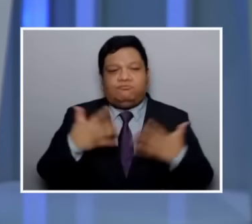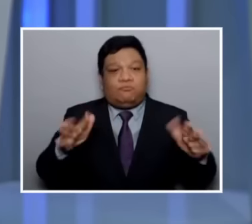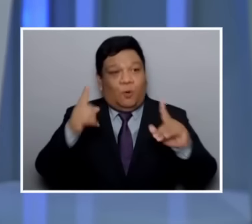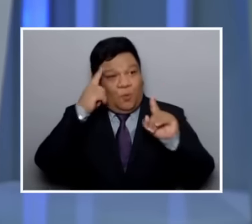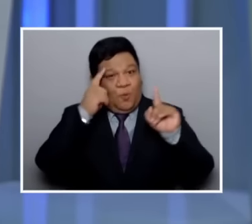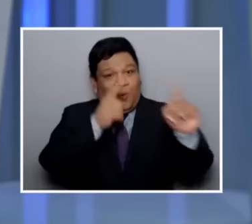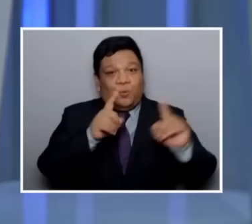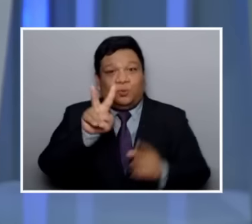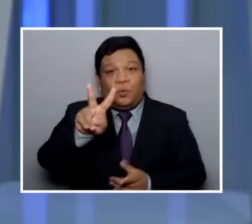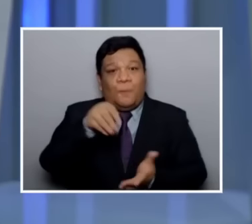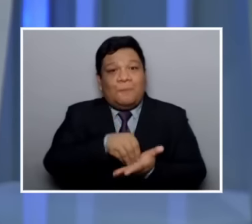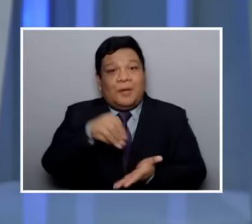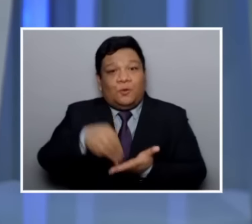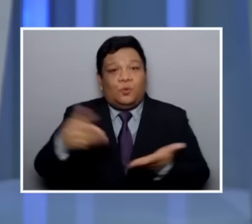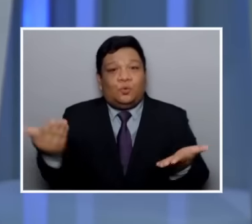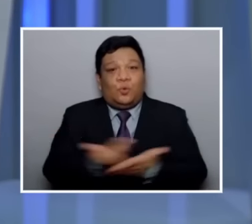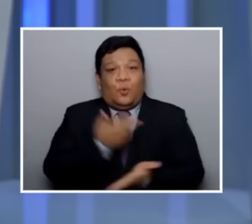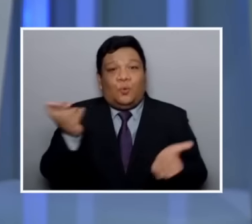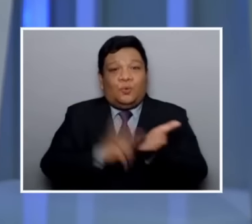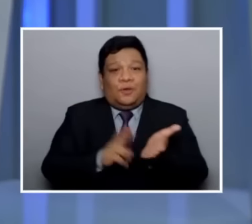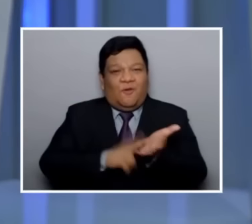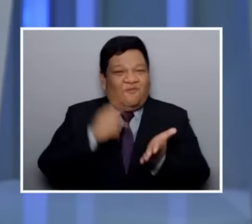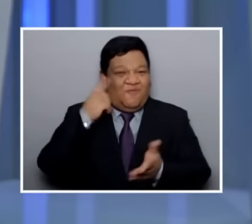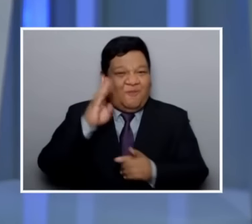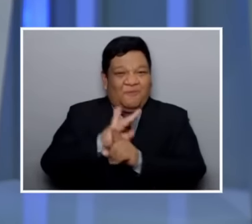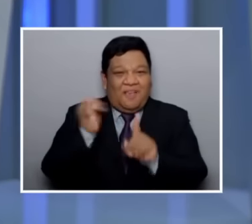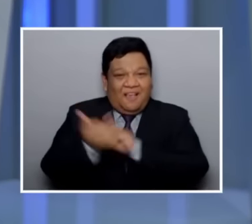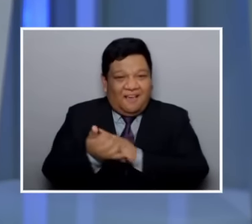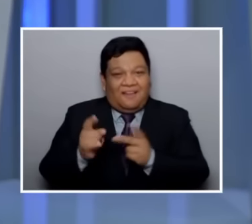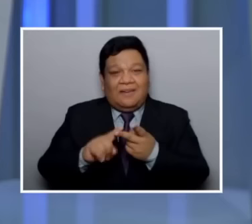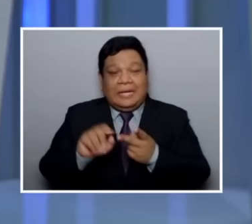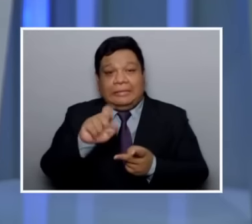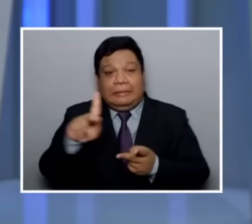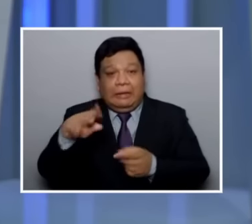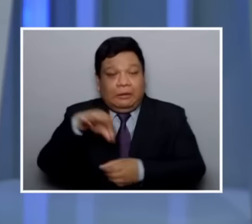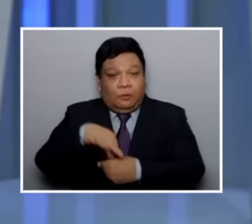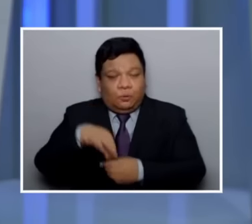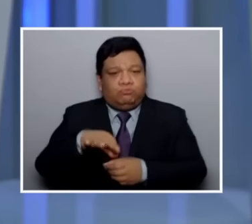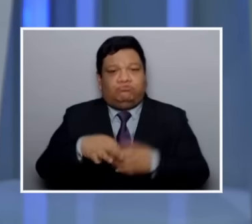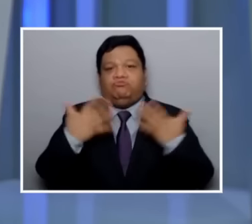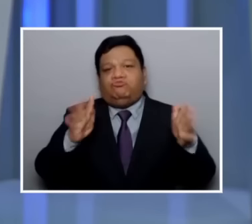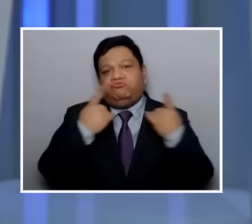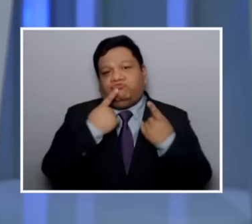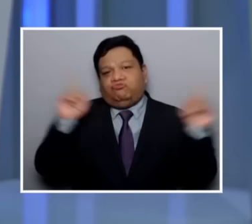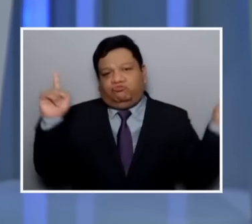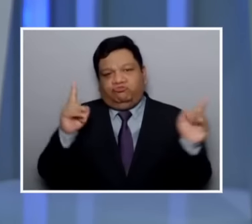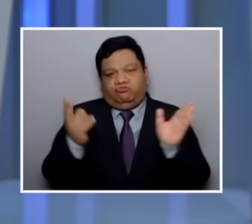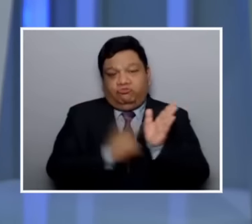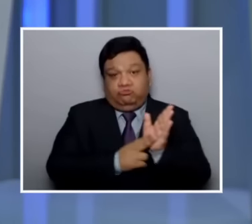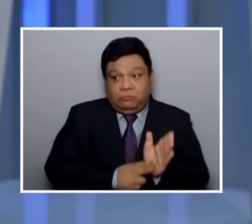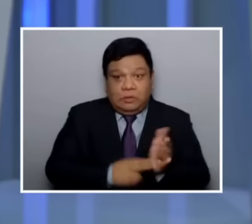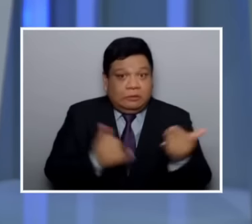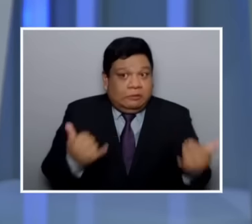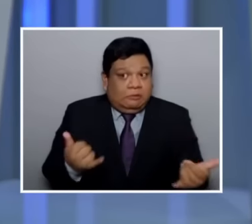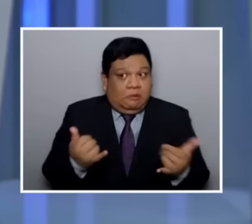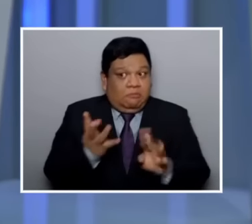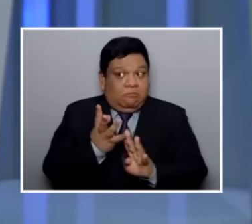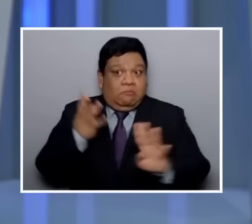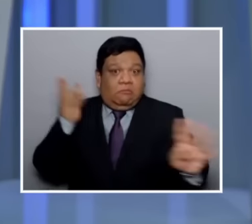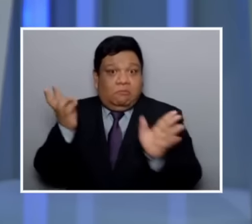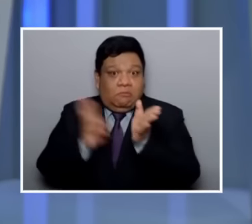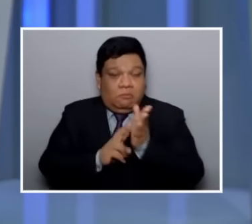sa barangay at SK elections sa Disyembre. Sa kabila naman ng mahabang pilang ng mga humahabol na magparehistro, wala pong balak